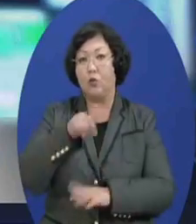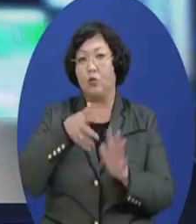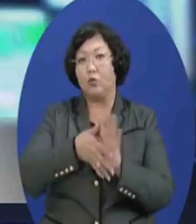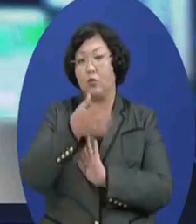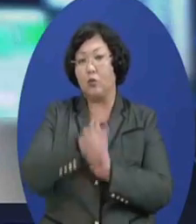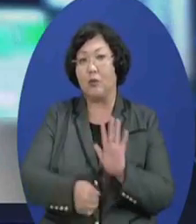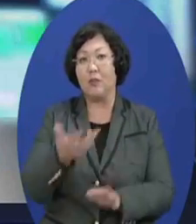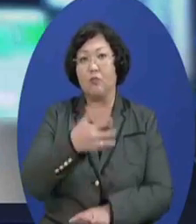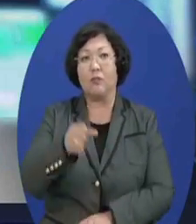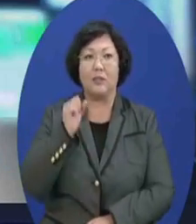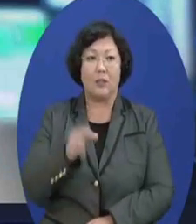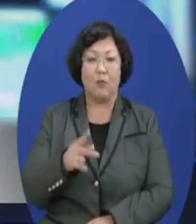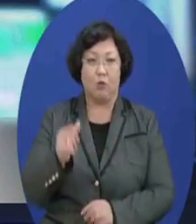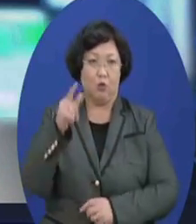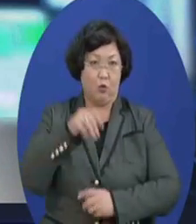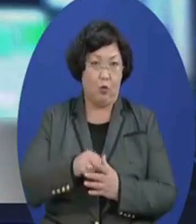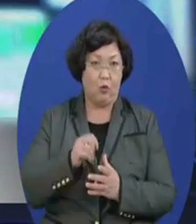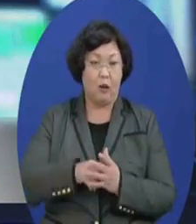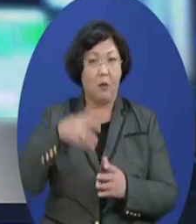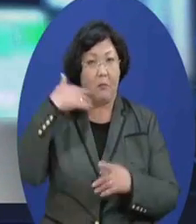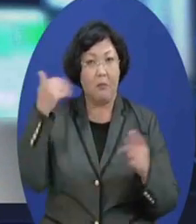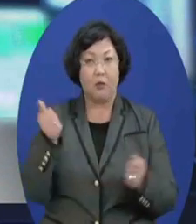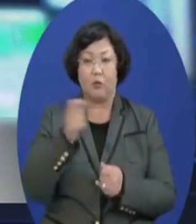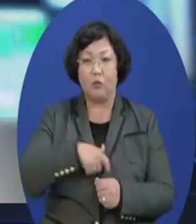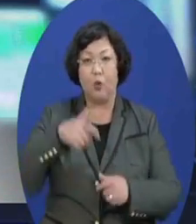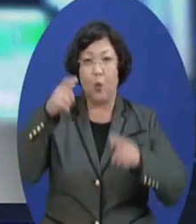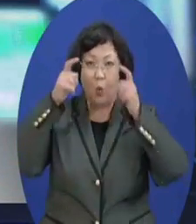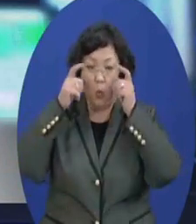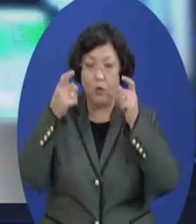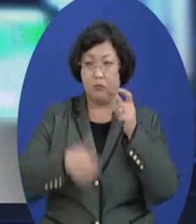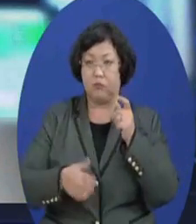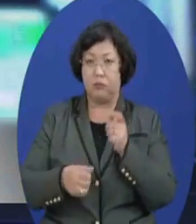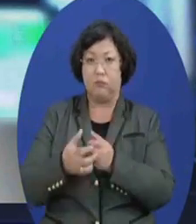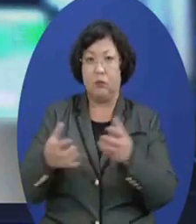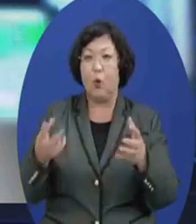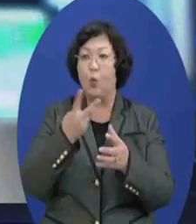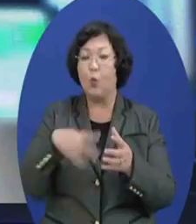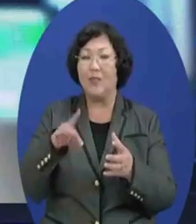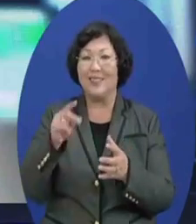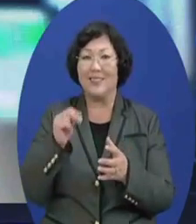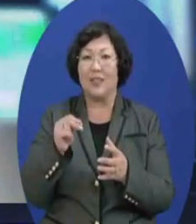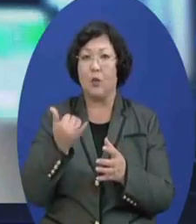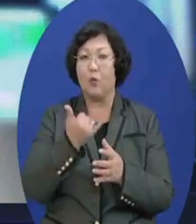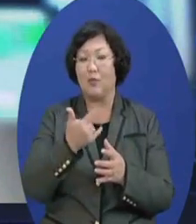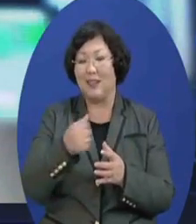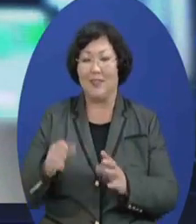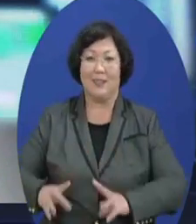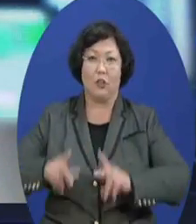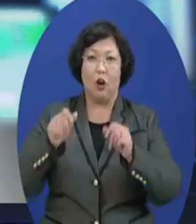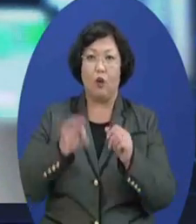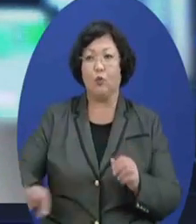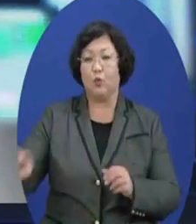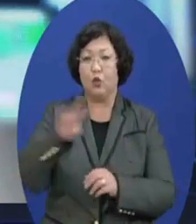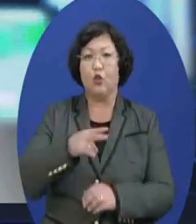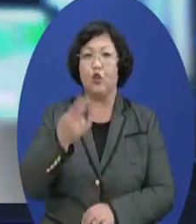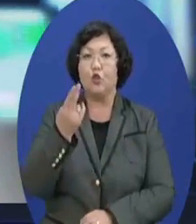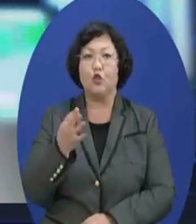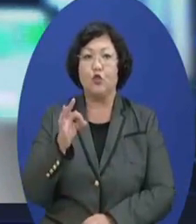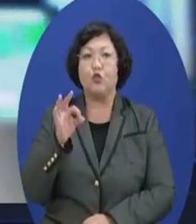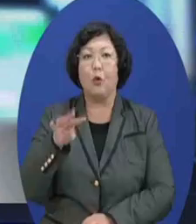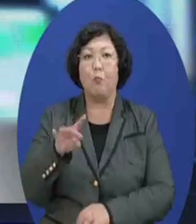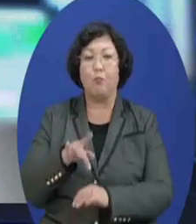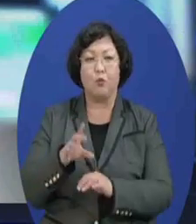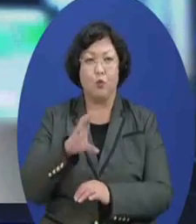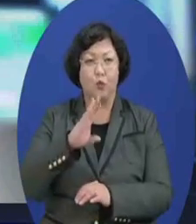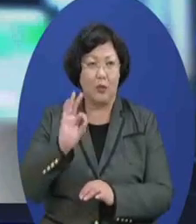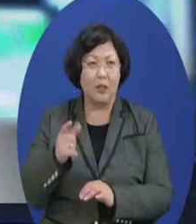төсвийн 500 сая төгрөгийн хөрөнгө оруулалтаар малчтын үхэр сүргийн үйлдвэр хугацааг сайжруулж, орон нутгад цөм сүргийн үржлийн ажихуйг байгуулах